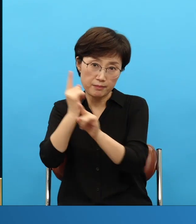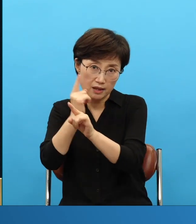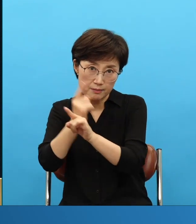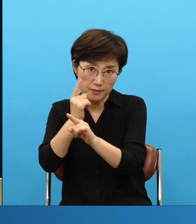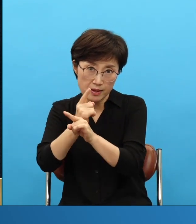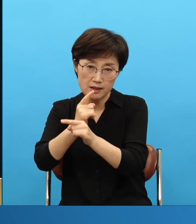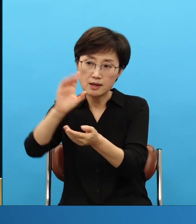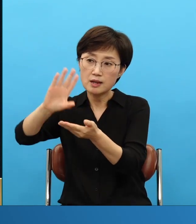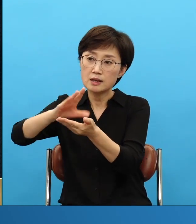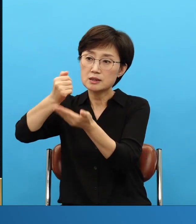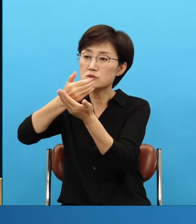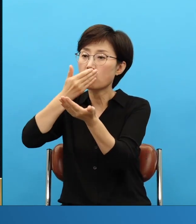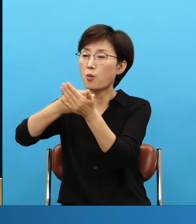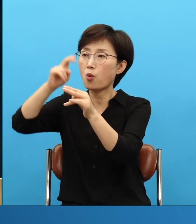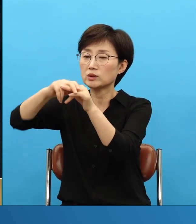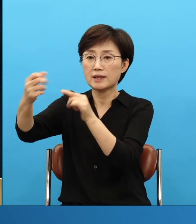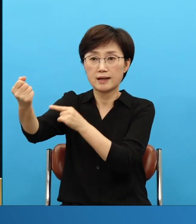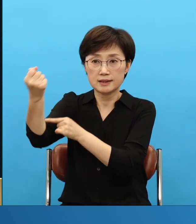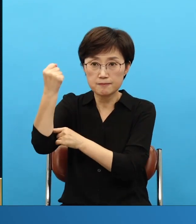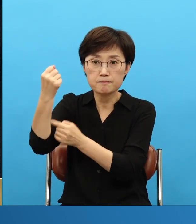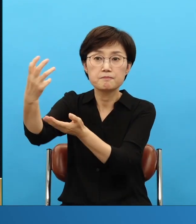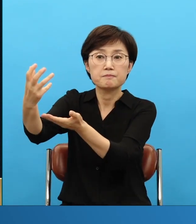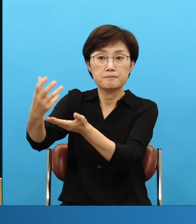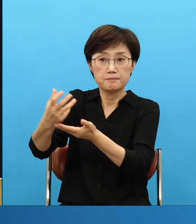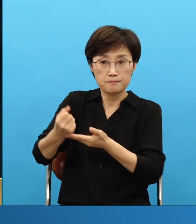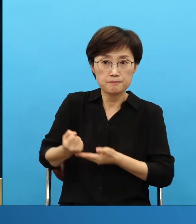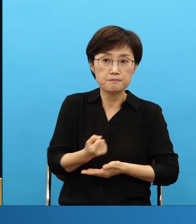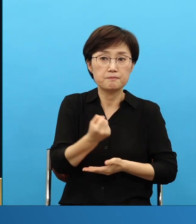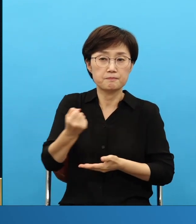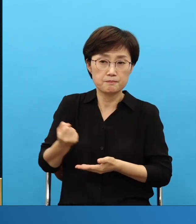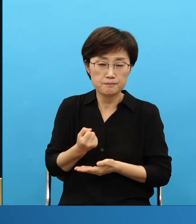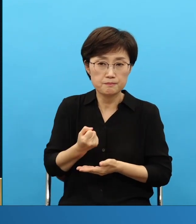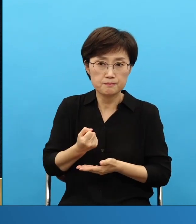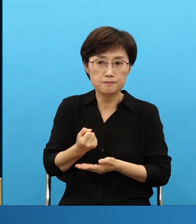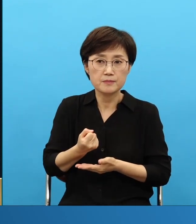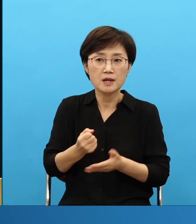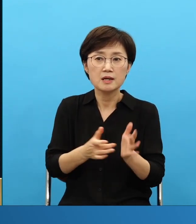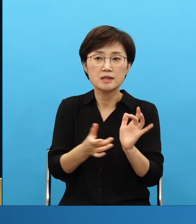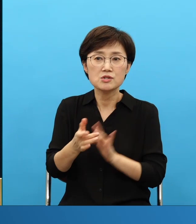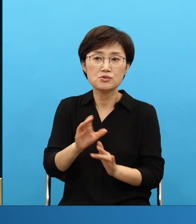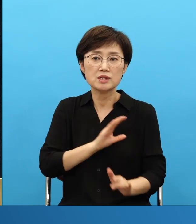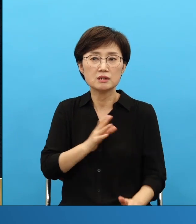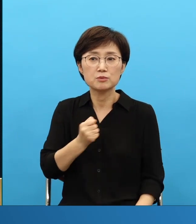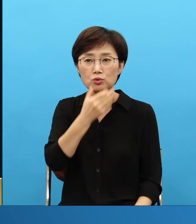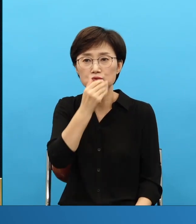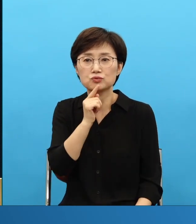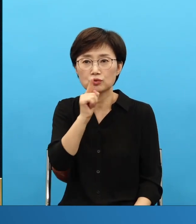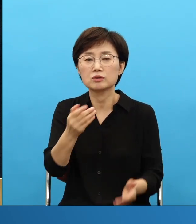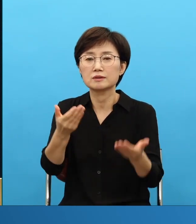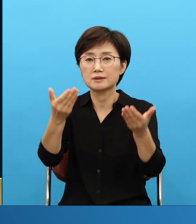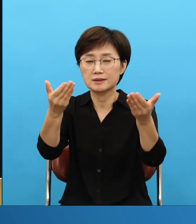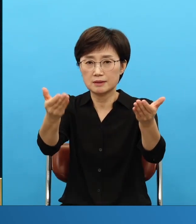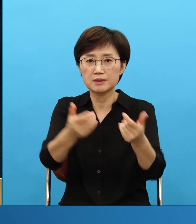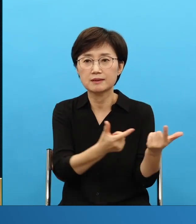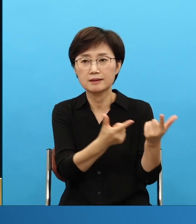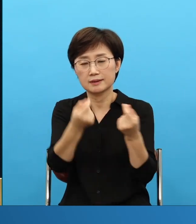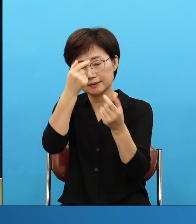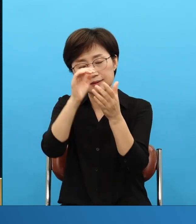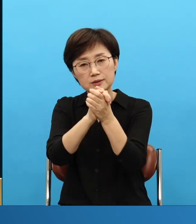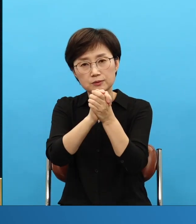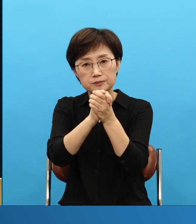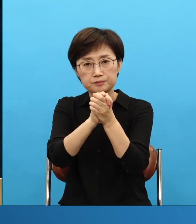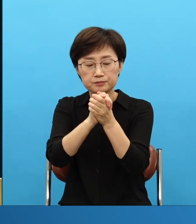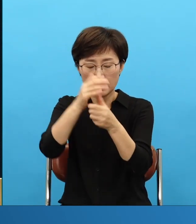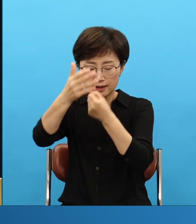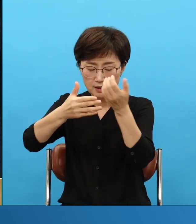힘을 꼭 얻으시기를 그리스도 이름으로 축복합니다. I bless your name of Christ that you can continue to enjoy this strength 기도하겠습니다. all day long